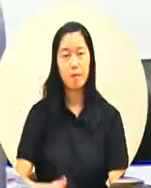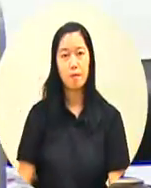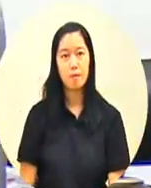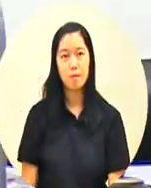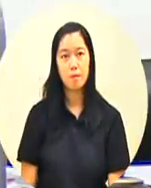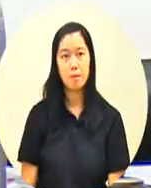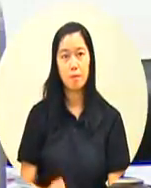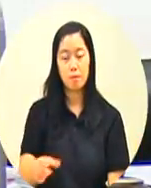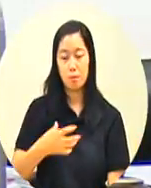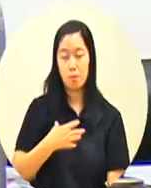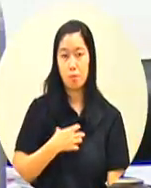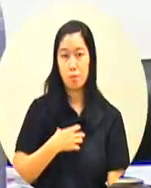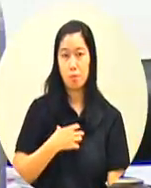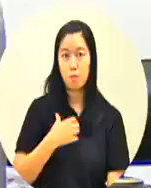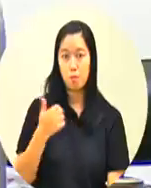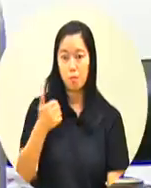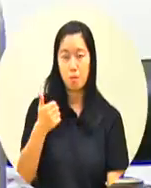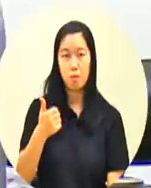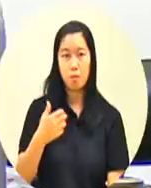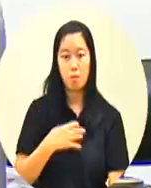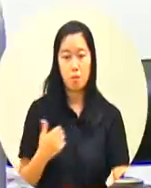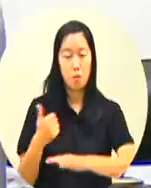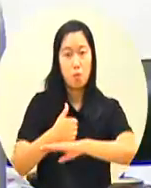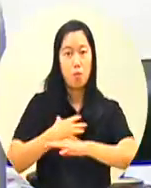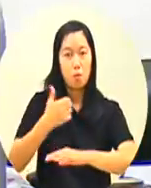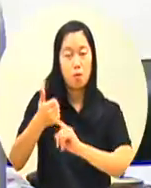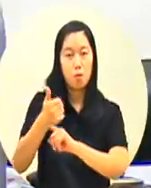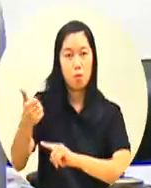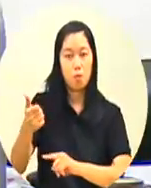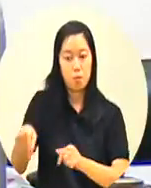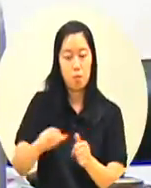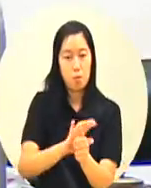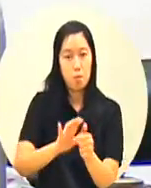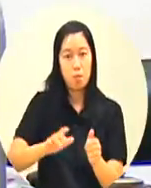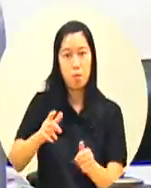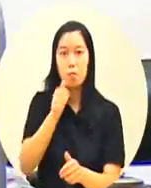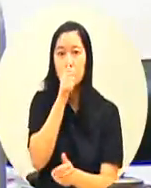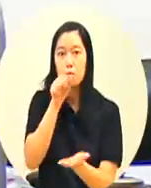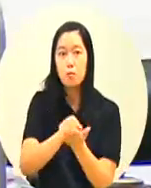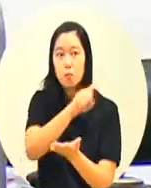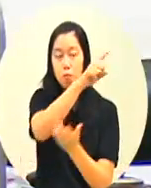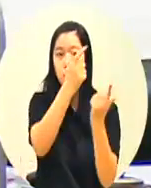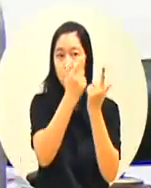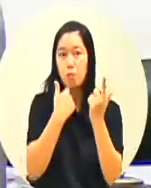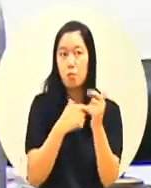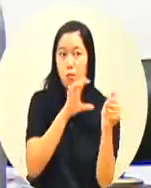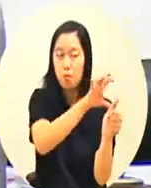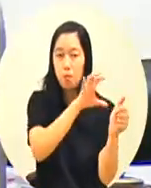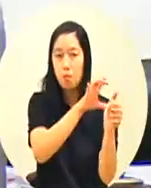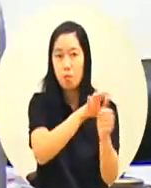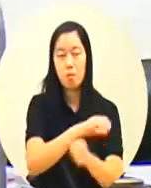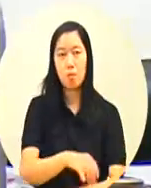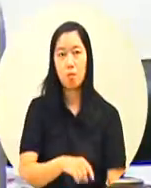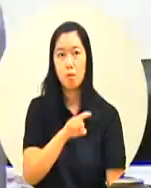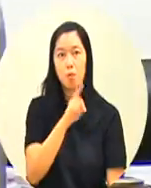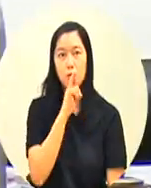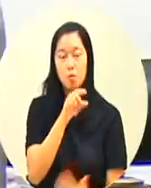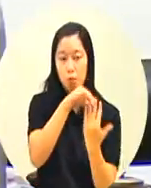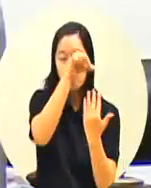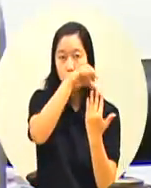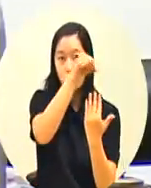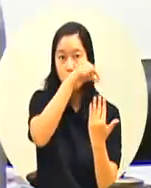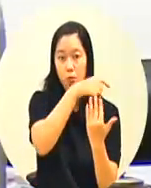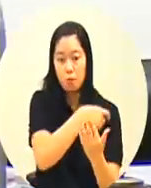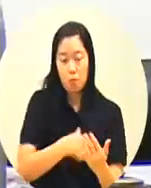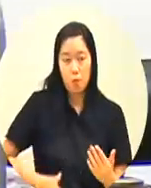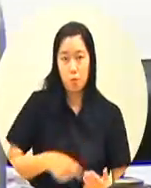在吴敦义时期，那个时候因为涉及是在台北，所以要逼迫他，然后呢又是选举的时候，他